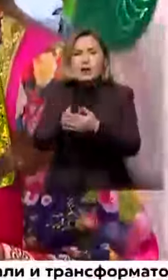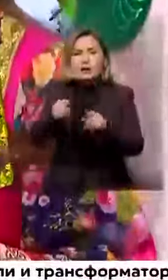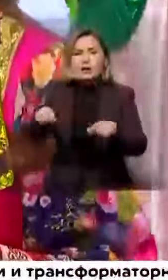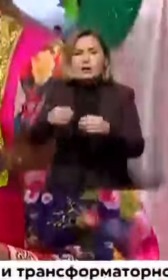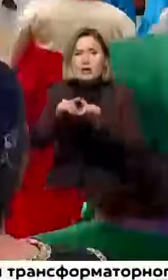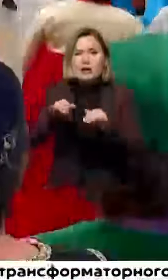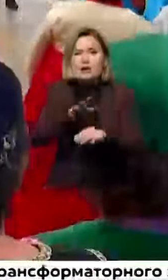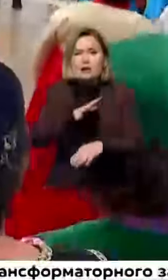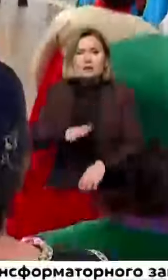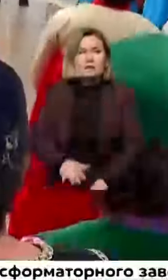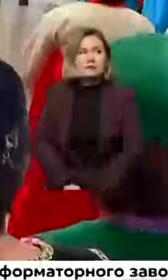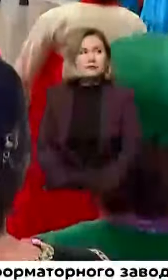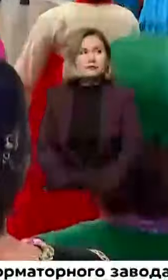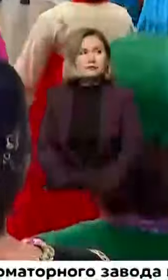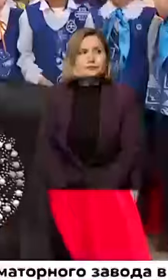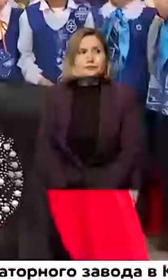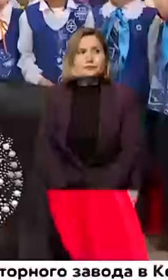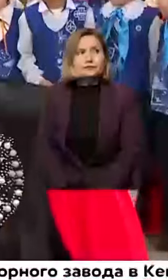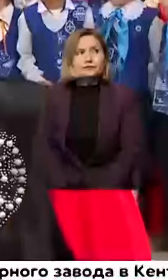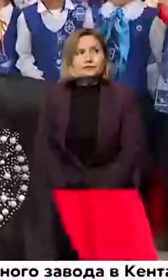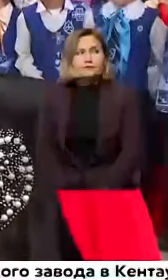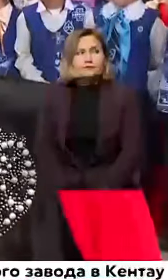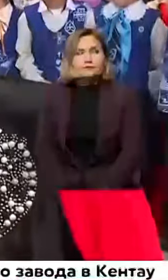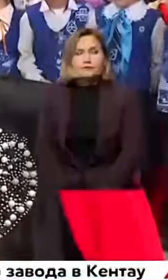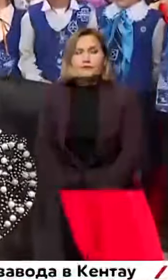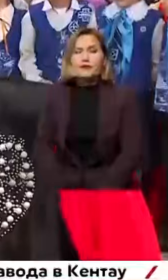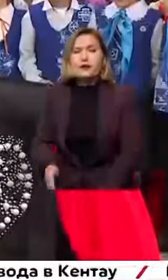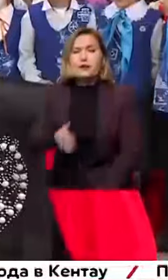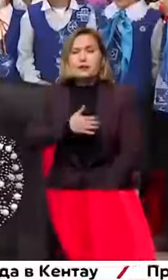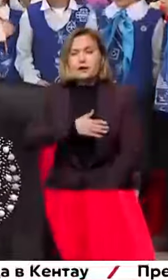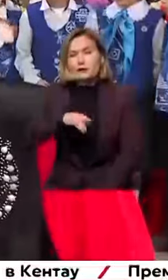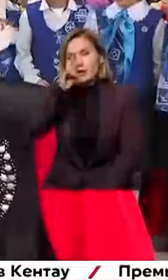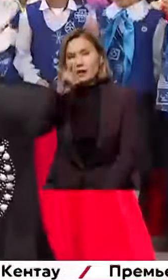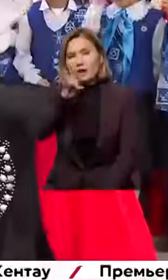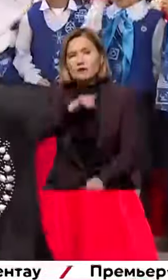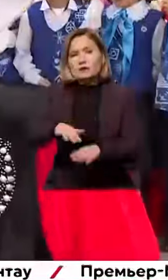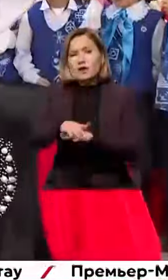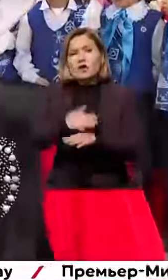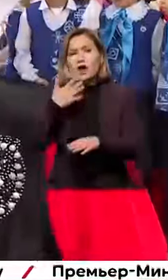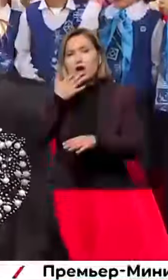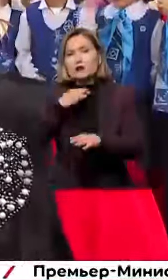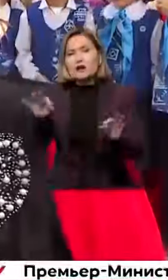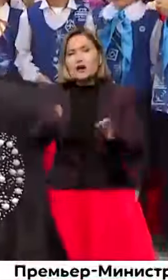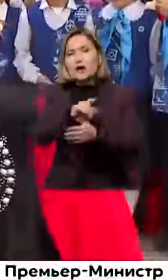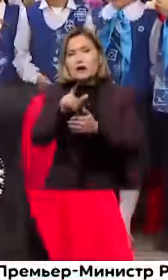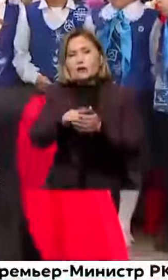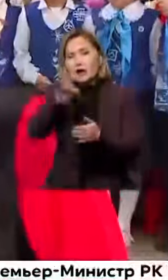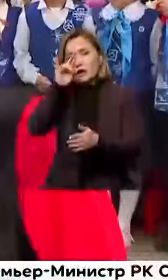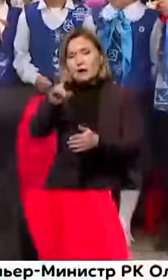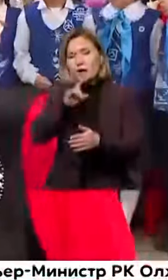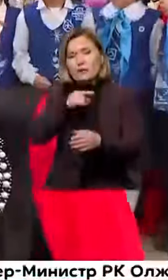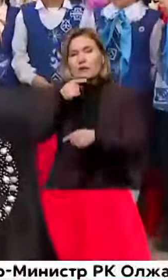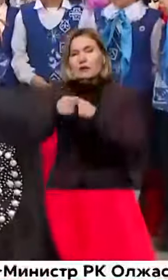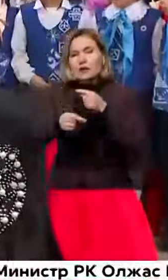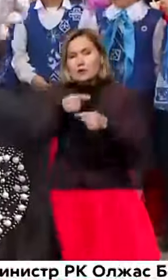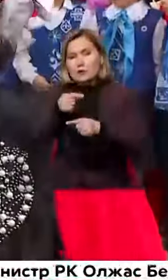жаңғырды. Біз қазақ халқының ұлттық әндерін, Kazak halkının